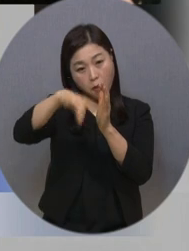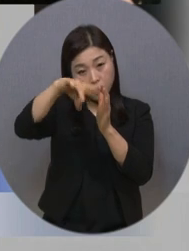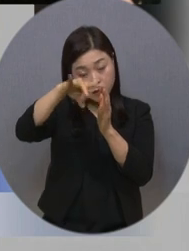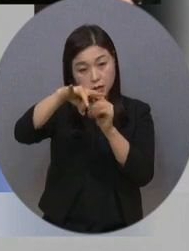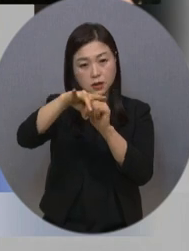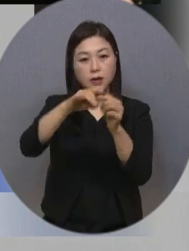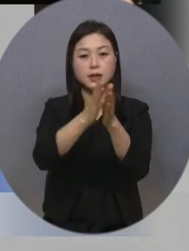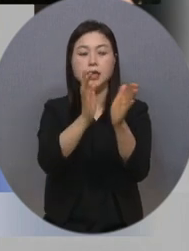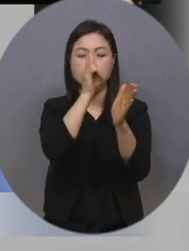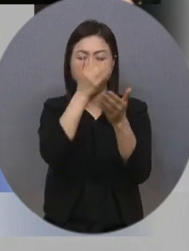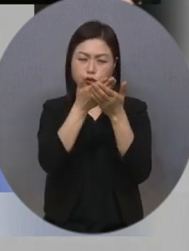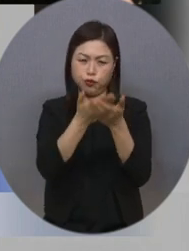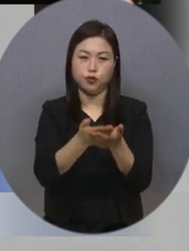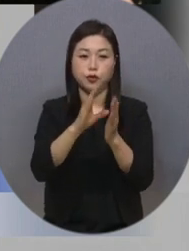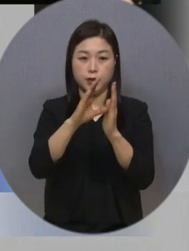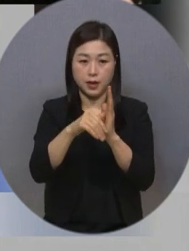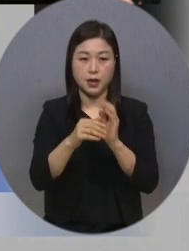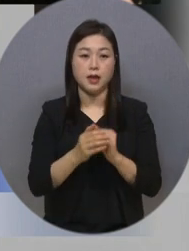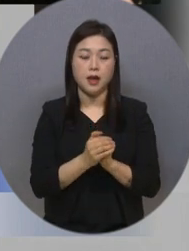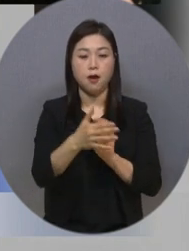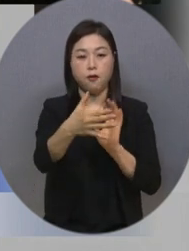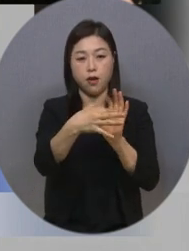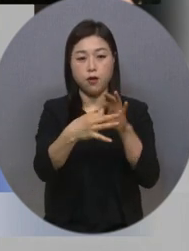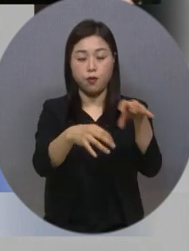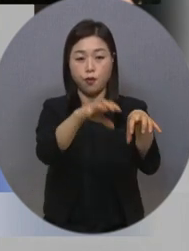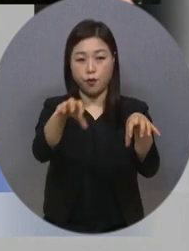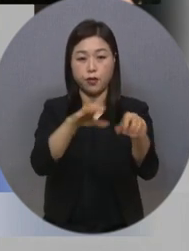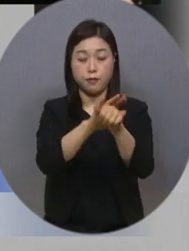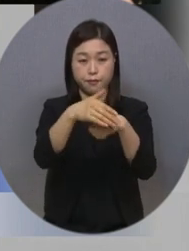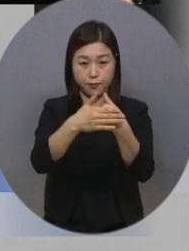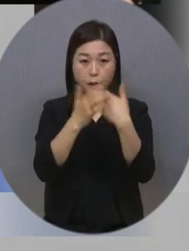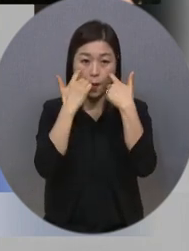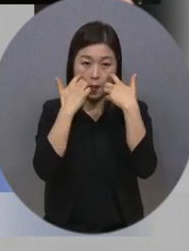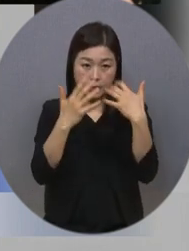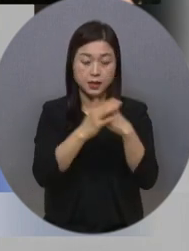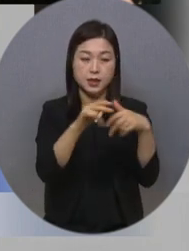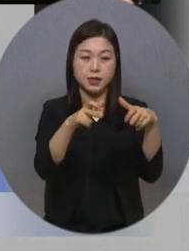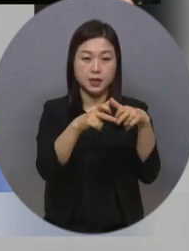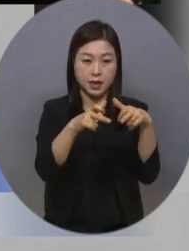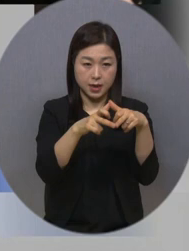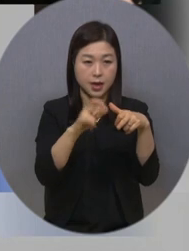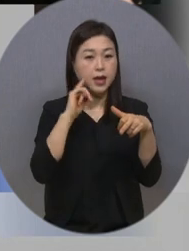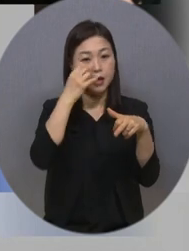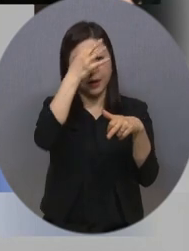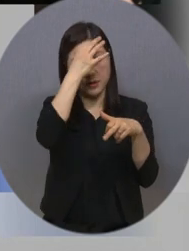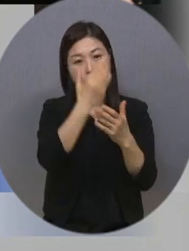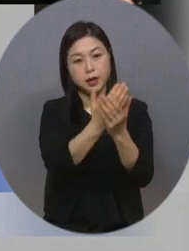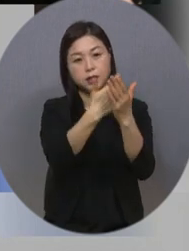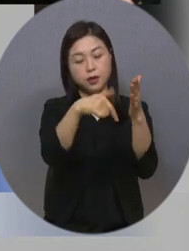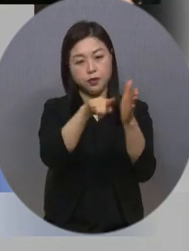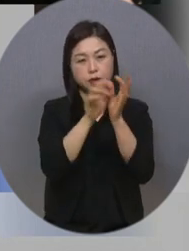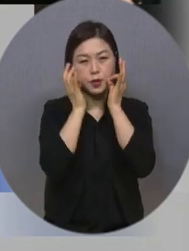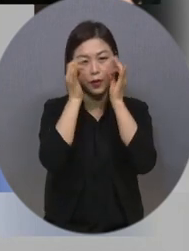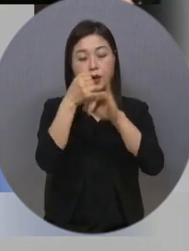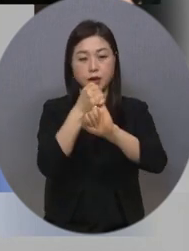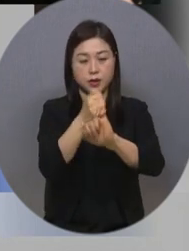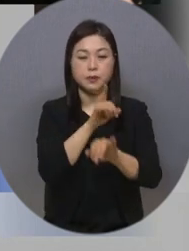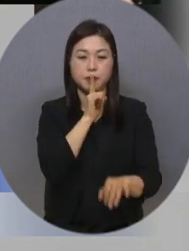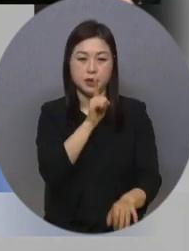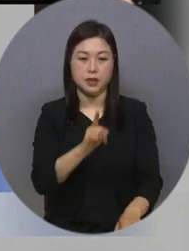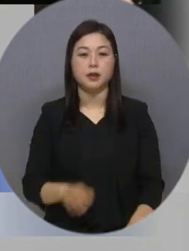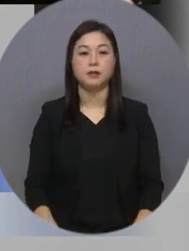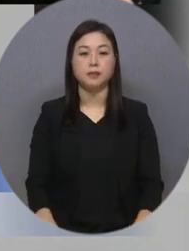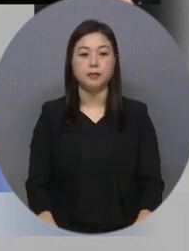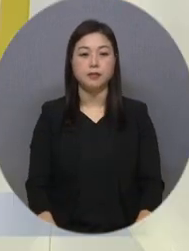시행되는 중요한 시기라며 유관 기관과의 협력을 강화하고 장애 예술이 발전하는 데 최선을 다하겠다고